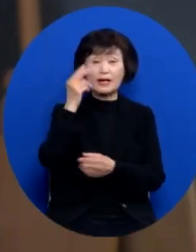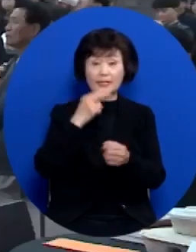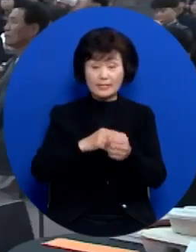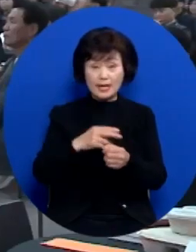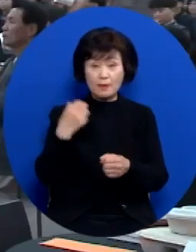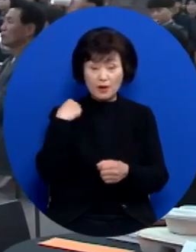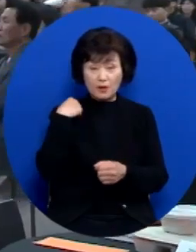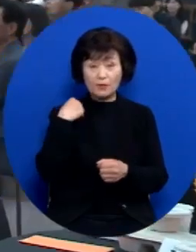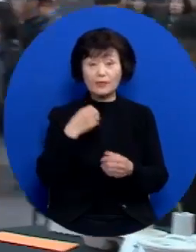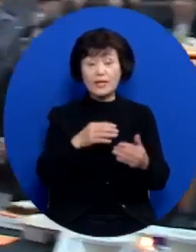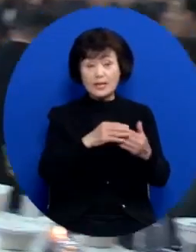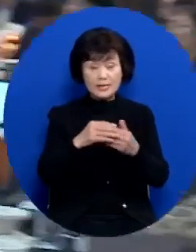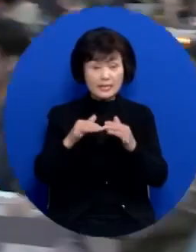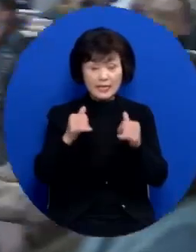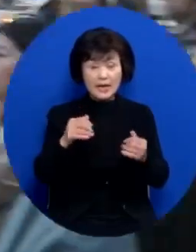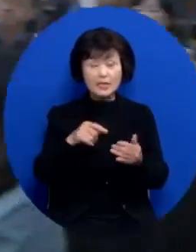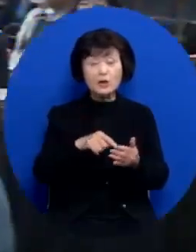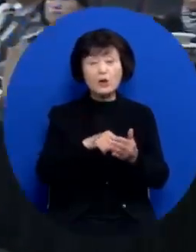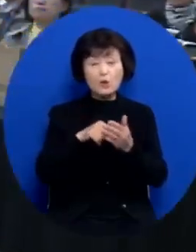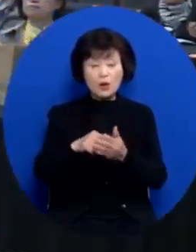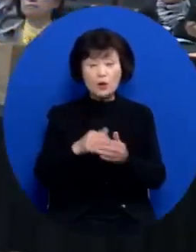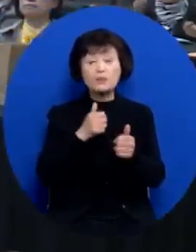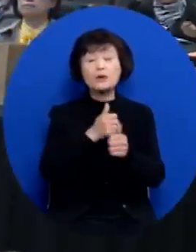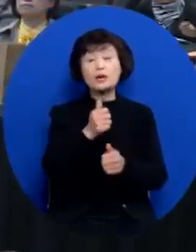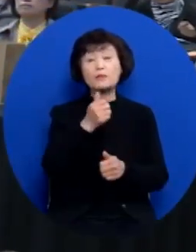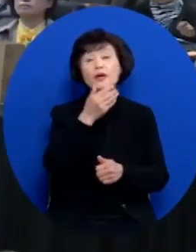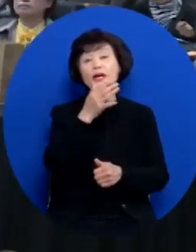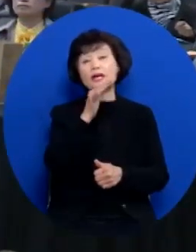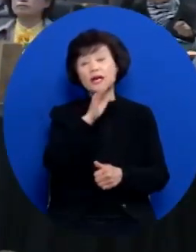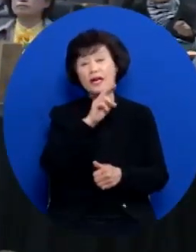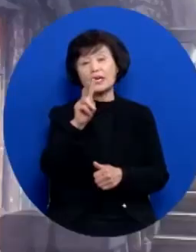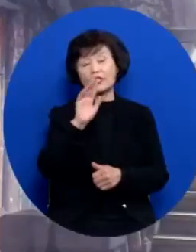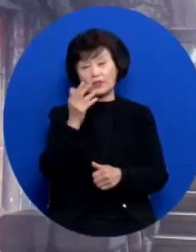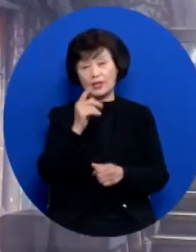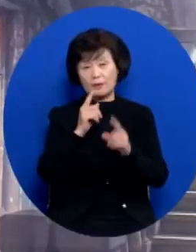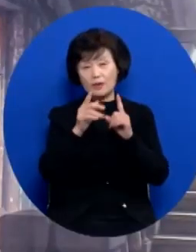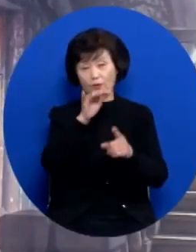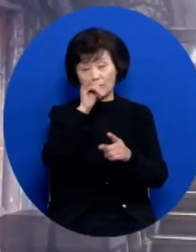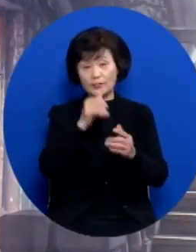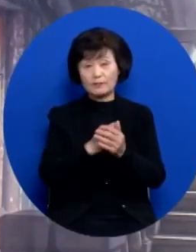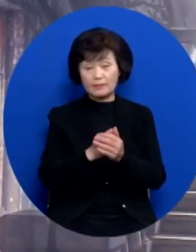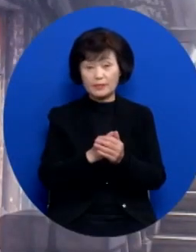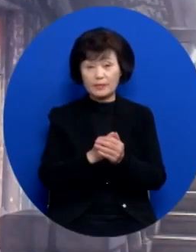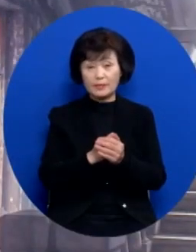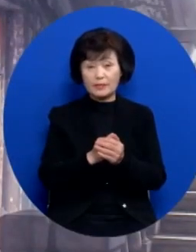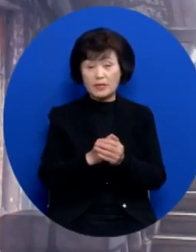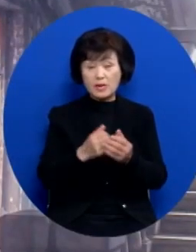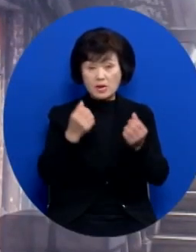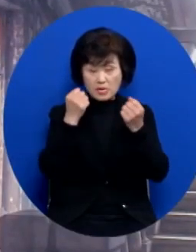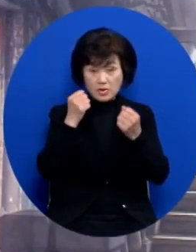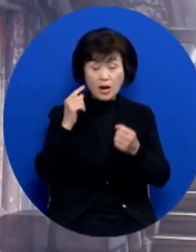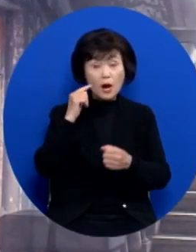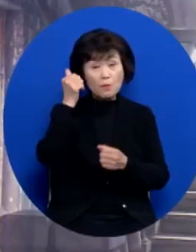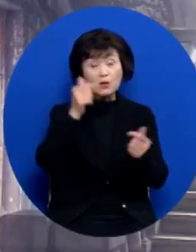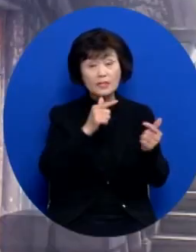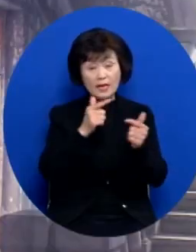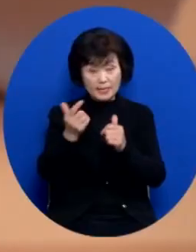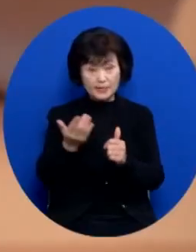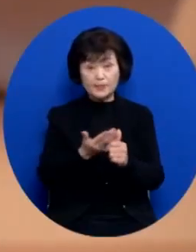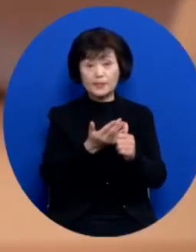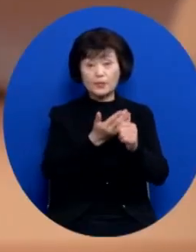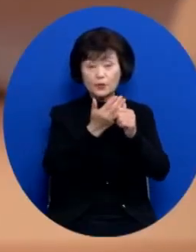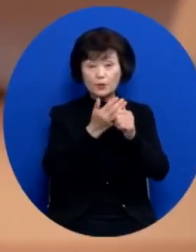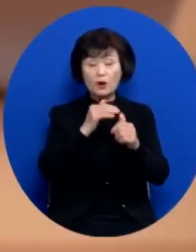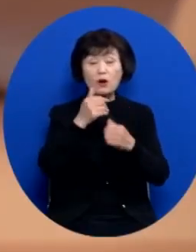수 있어야 한다며 외로움을 극복하는 지혜를 배우라라고 강조했습니다. 로드맵 미니스트리는 건강한 목회자를 배양하고